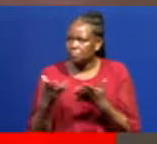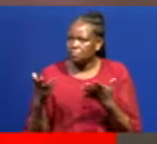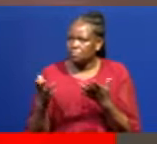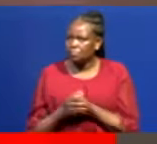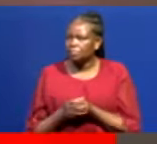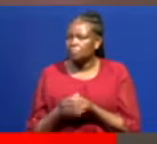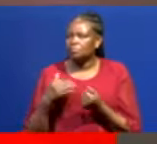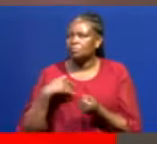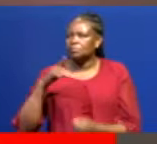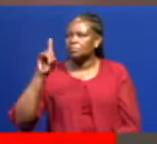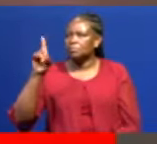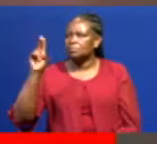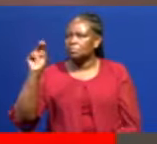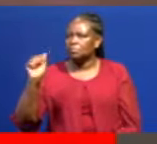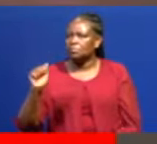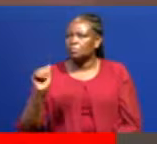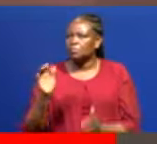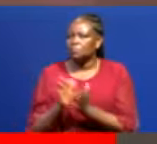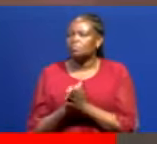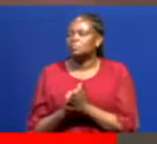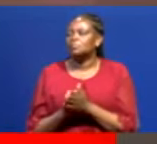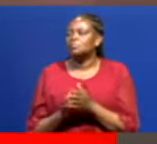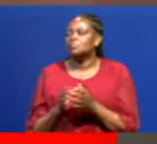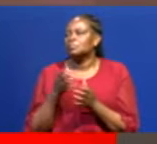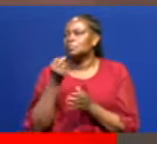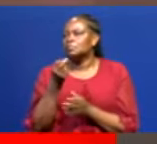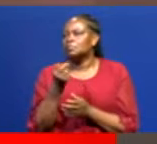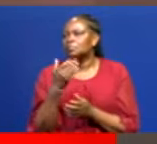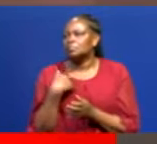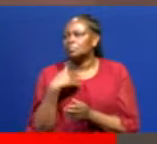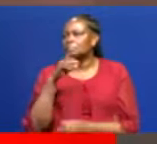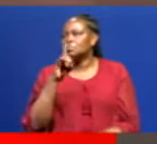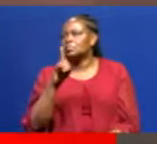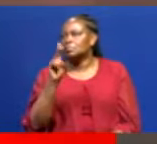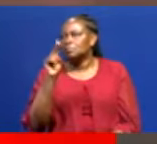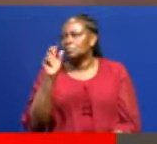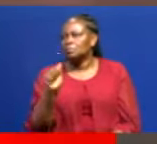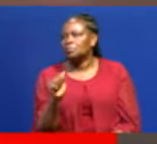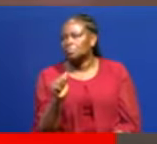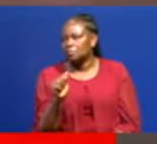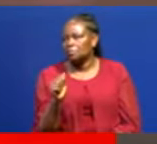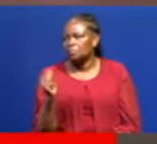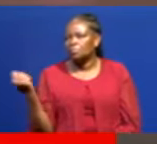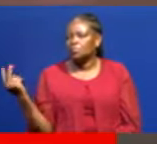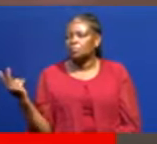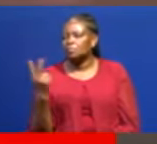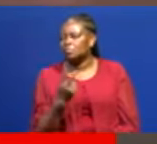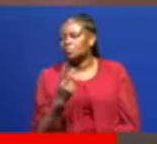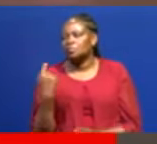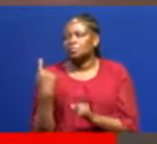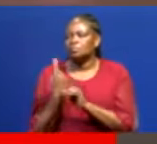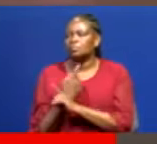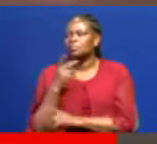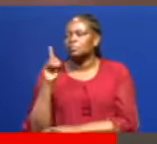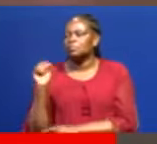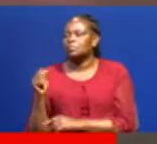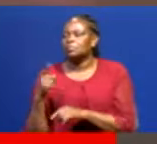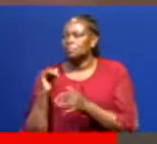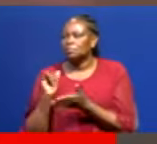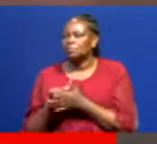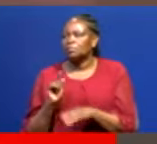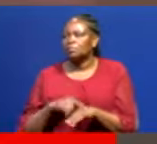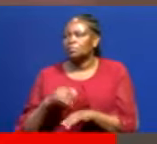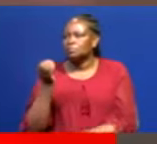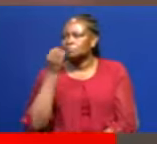zina DNA. Na ugali pia kuna cells, na hizo cells zina DNA. Sasa unapozikula